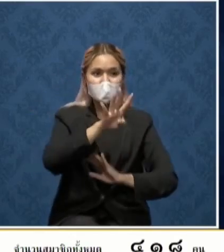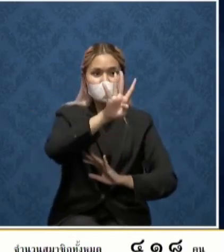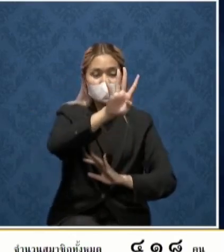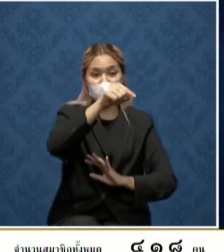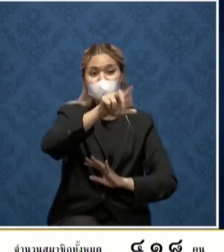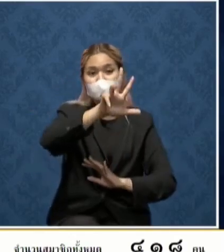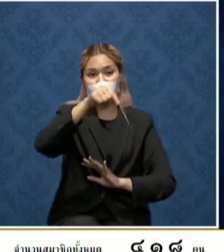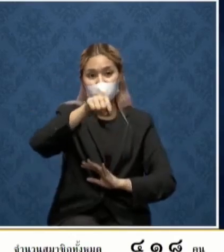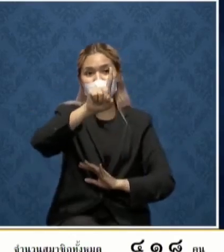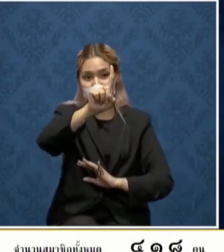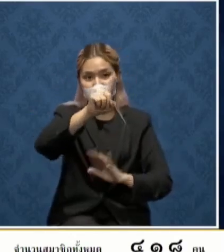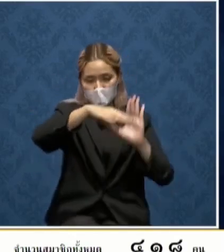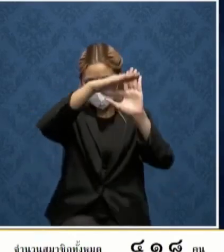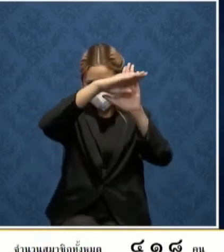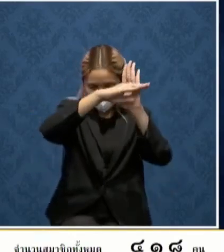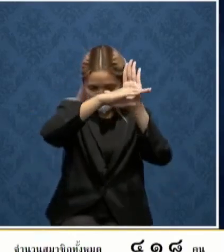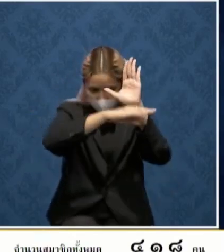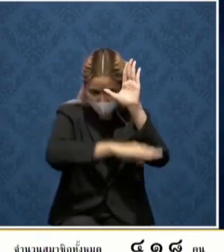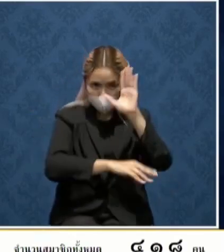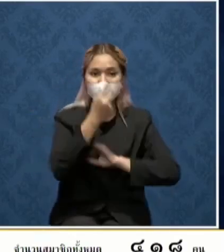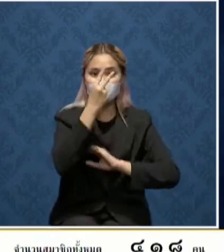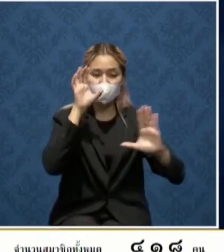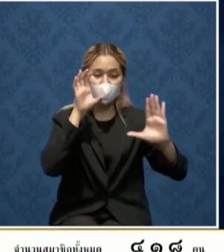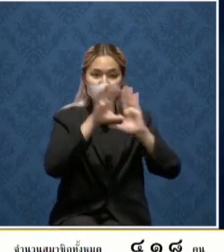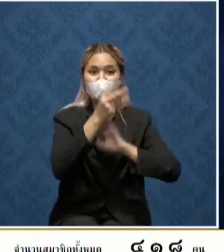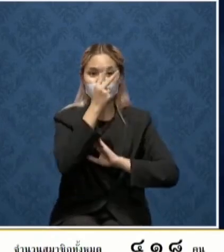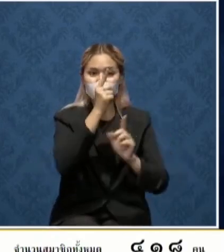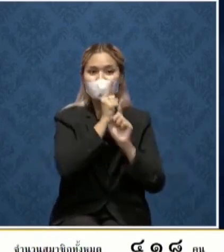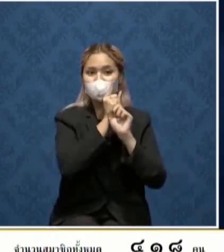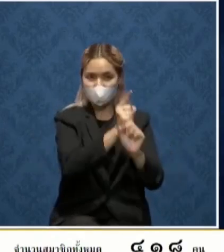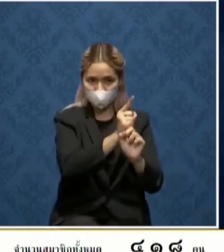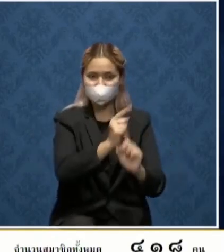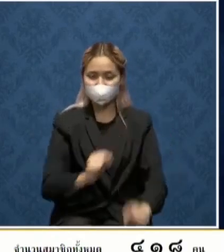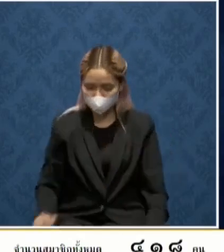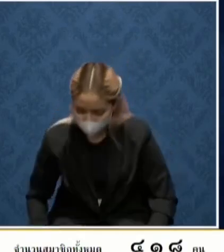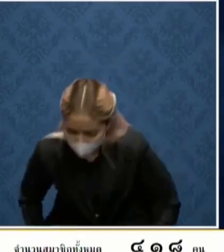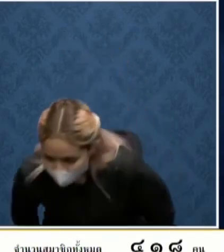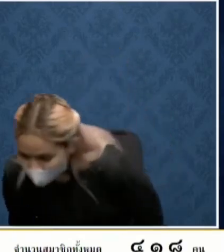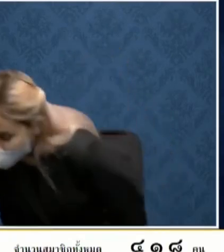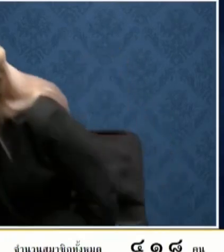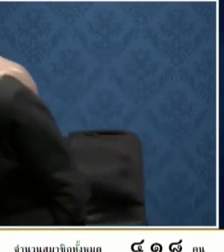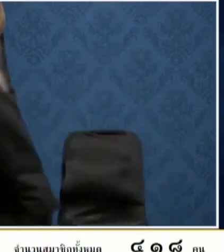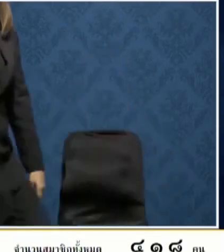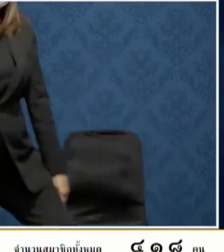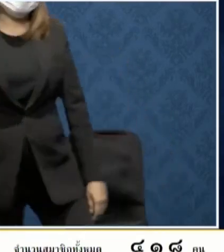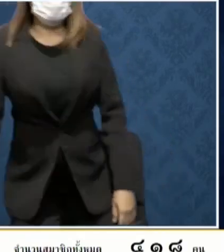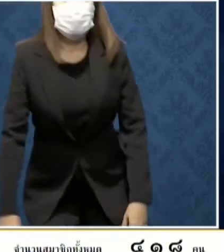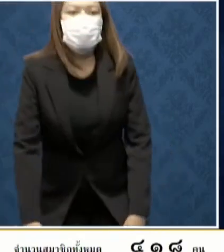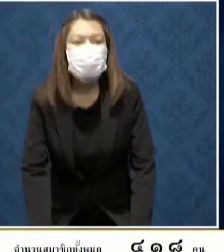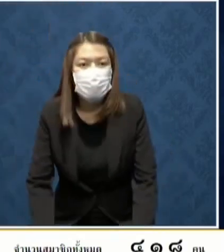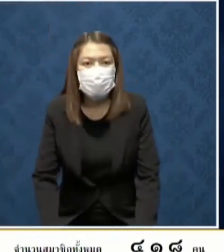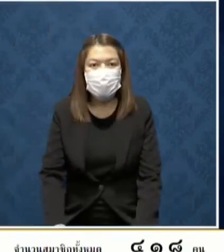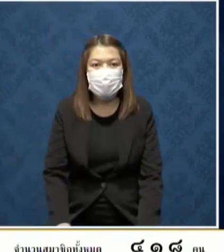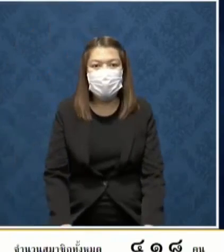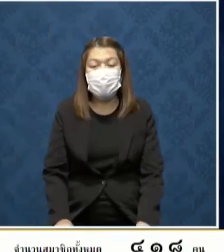1 ครั เครองอัดลมกำลงต่ำ 2 เครื่องเครื่องสูบน้ำระบายความร้อน เคื่องไฟฟ้า 2รื่อง